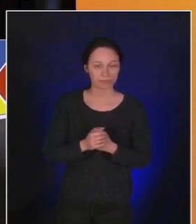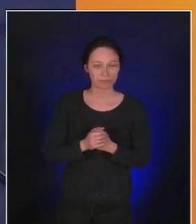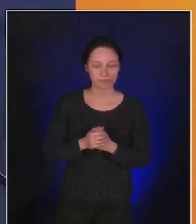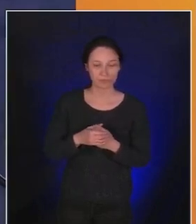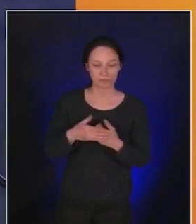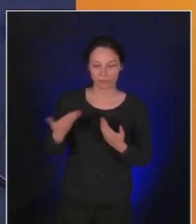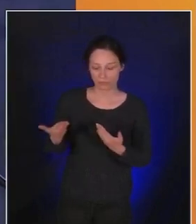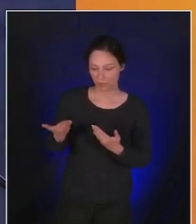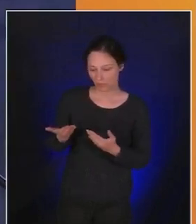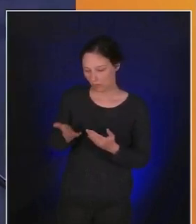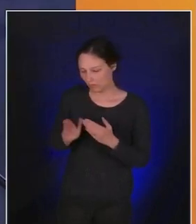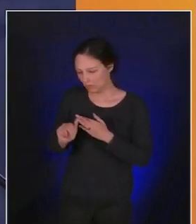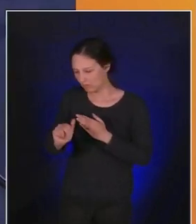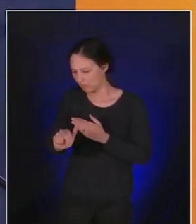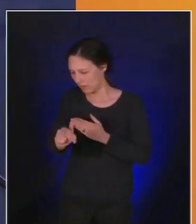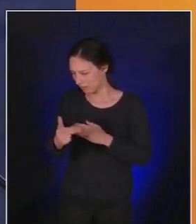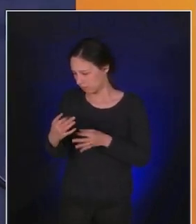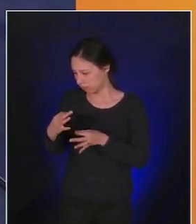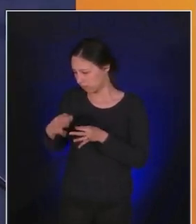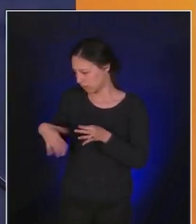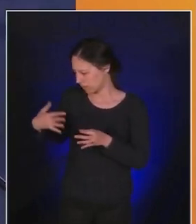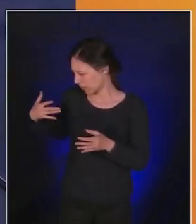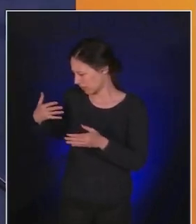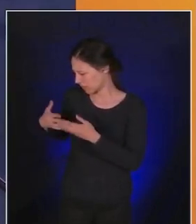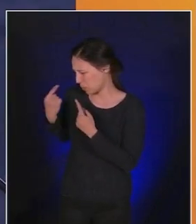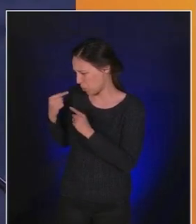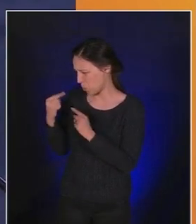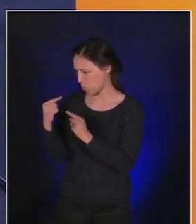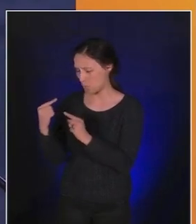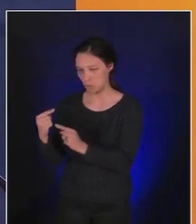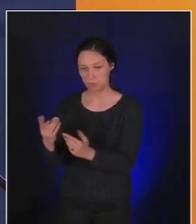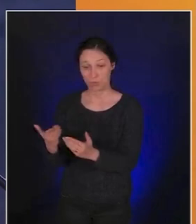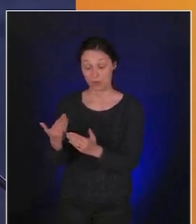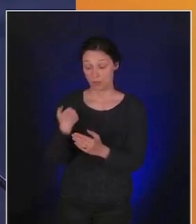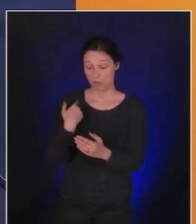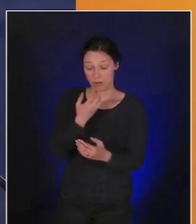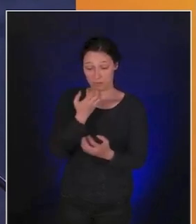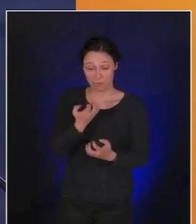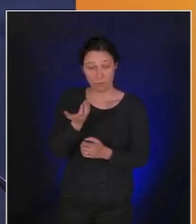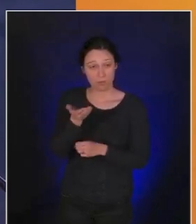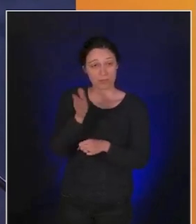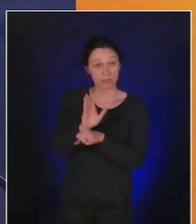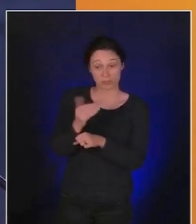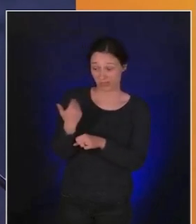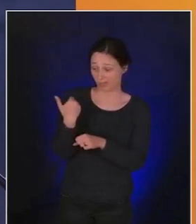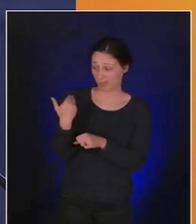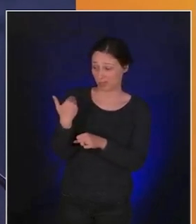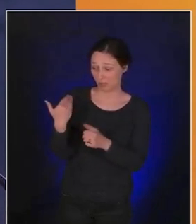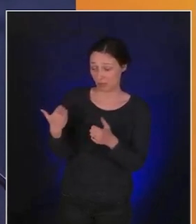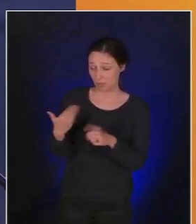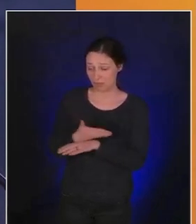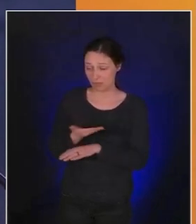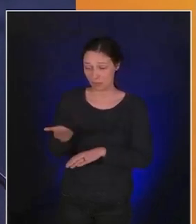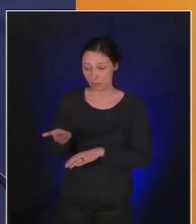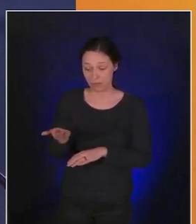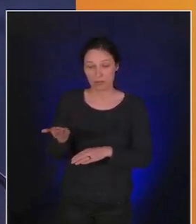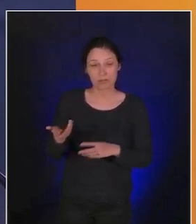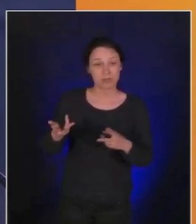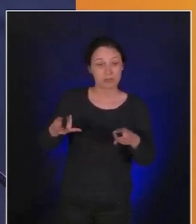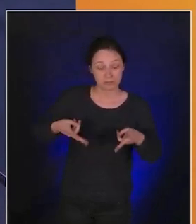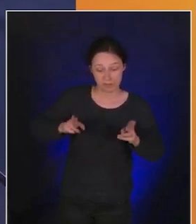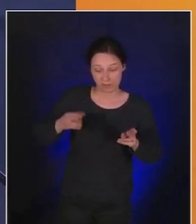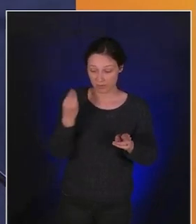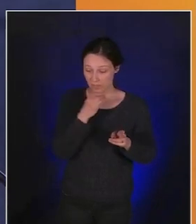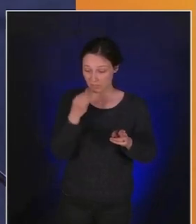engagées depuis longtemps. Je cite les plus importantes et les plus récents, les mouvements de masse de l'hiver